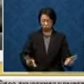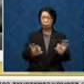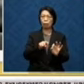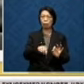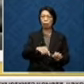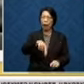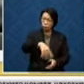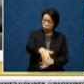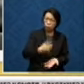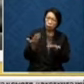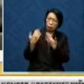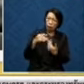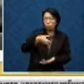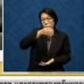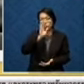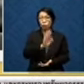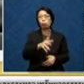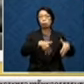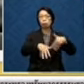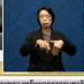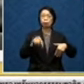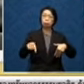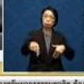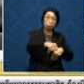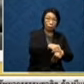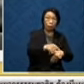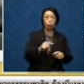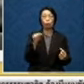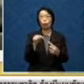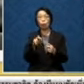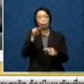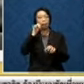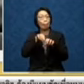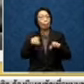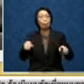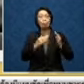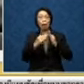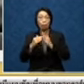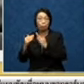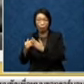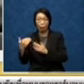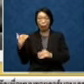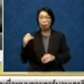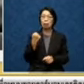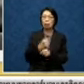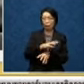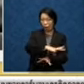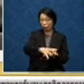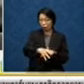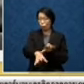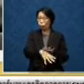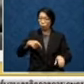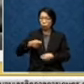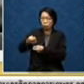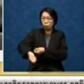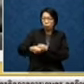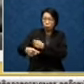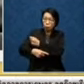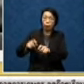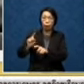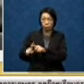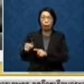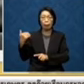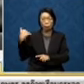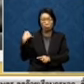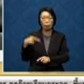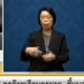การอุปโภคบริโภคของพี่น้องประชาชนทั้งด้านการประปาของหมู่บ้านตลอดจนการทำการเกษตรค่ะแต่ปัจจุบันอ่างเก็บน้ำห้วย